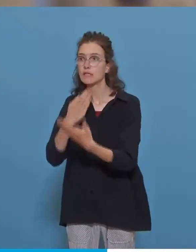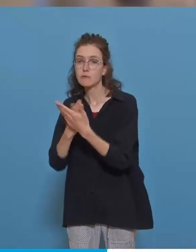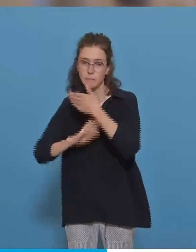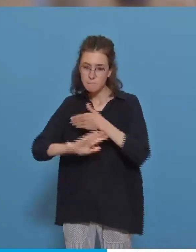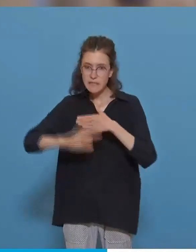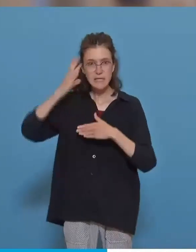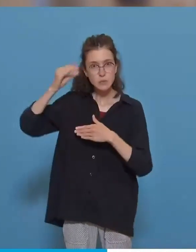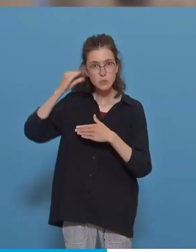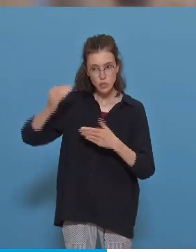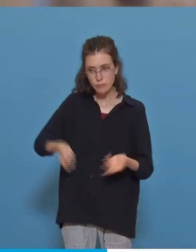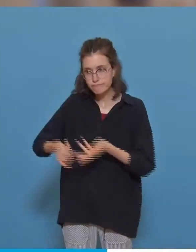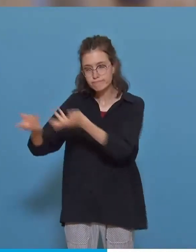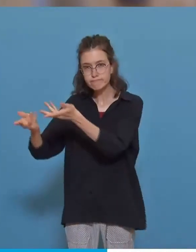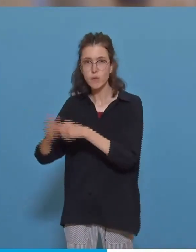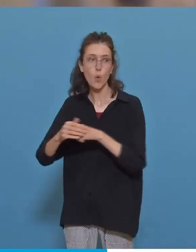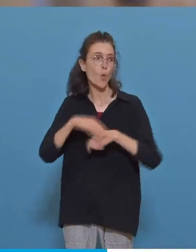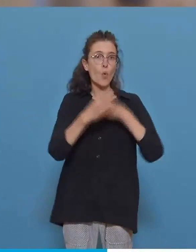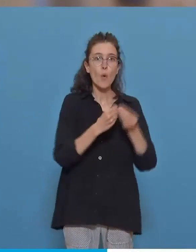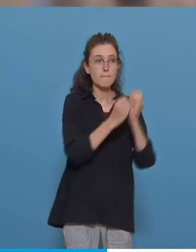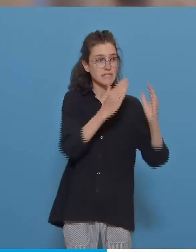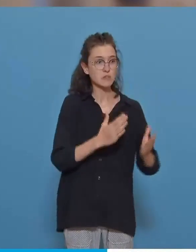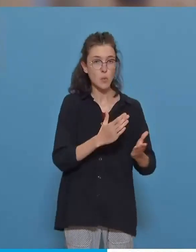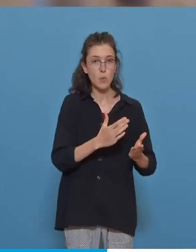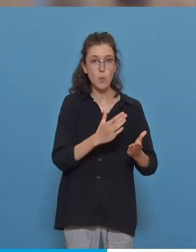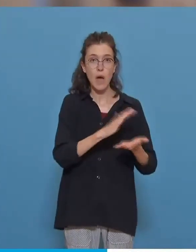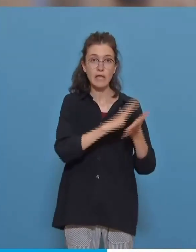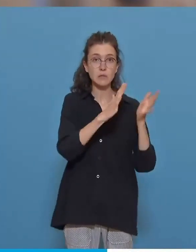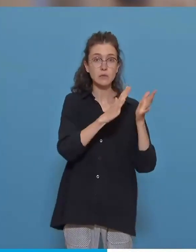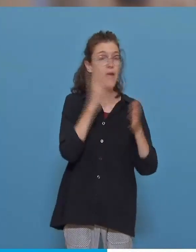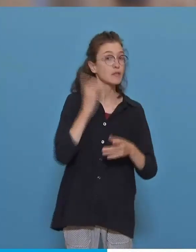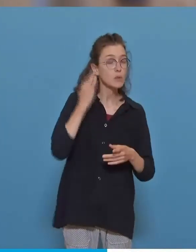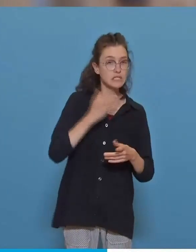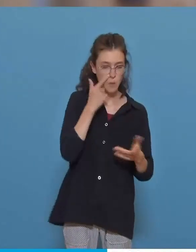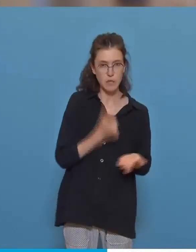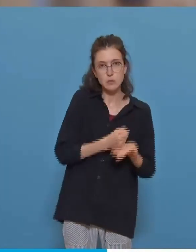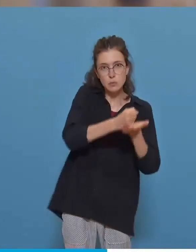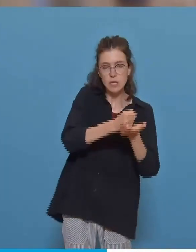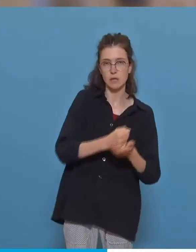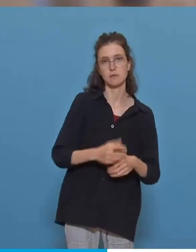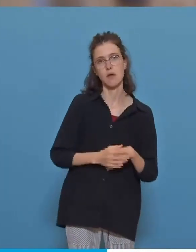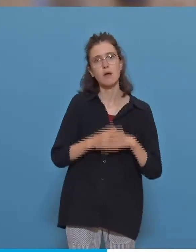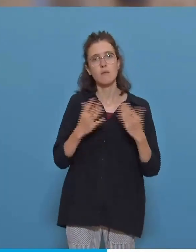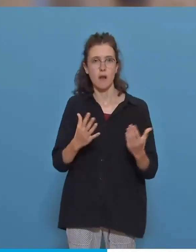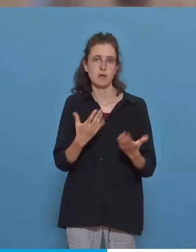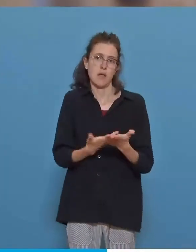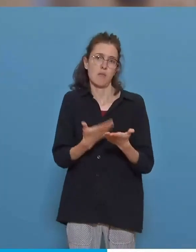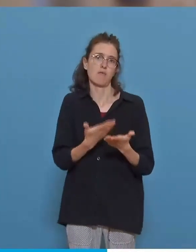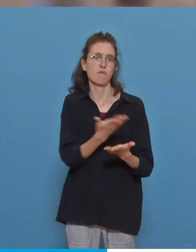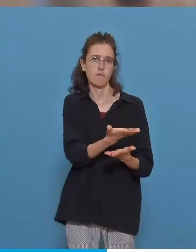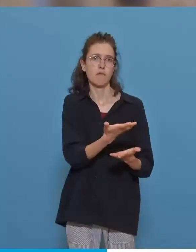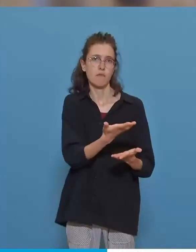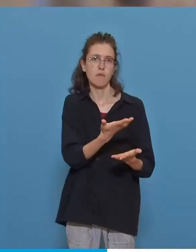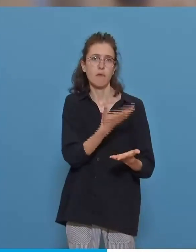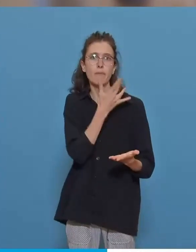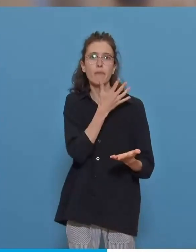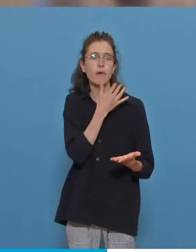la Maison des adolescents, par exemple. Donc la question de l'engagement de l'État aux côtés des collectivités, Monsieur Huchet, ne peut s'analyser au prisme unique de